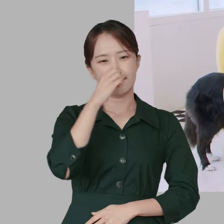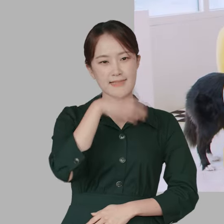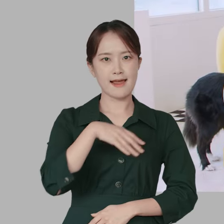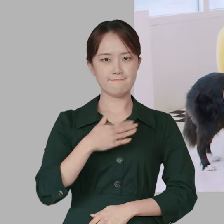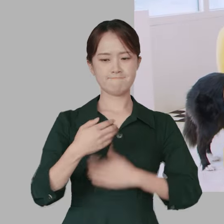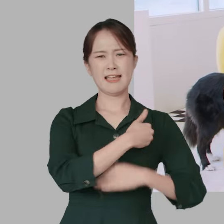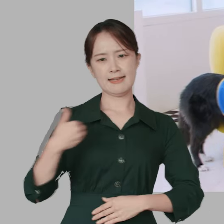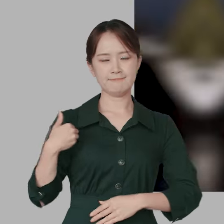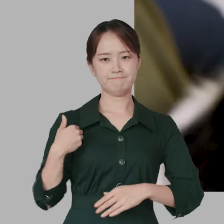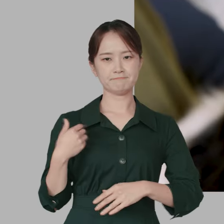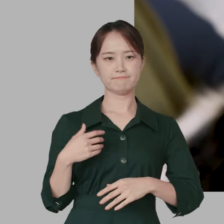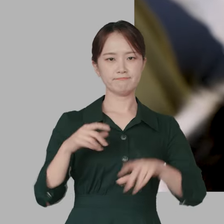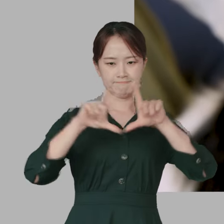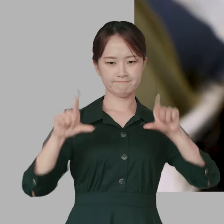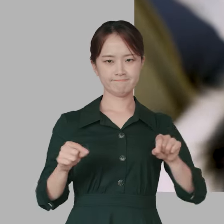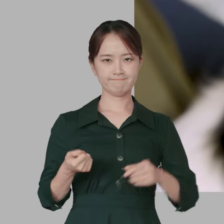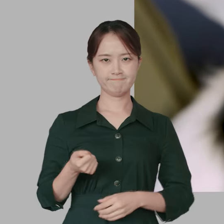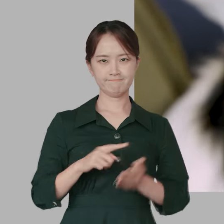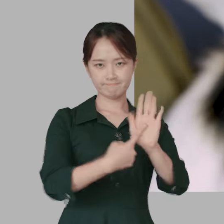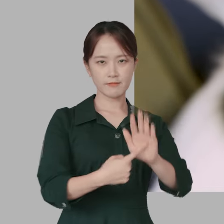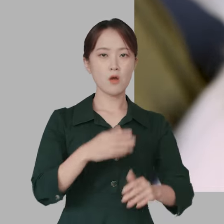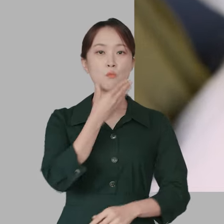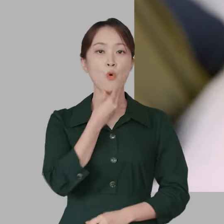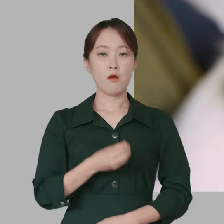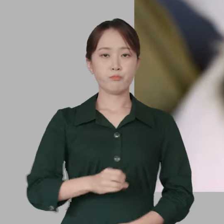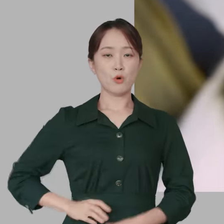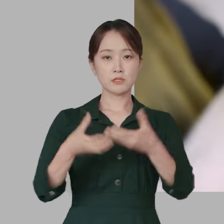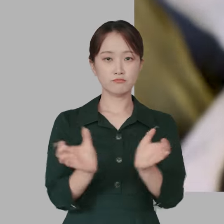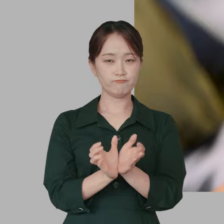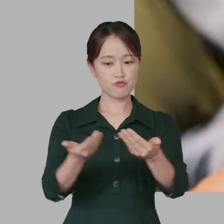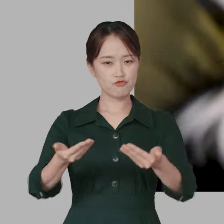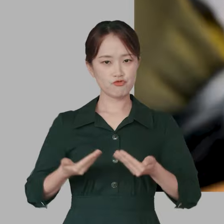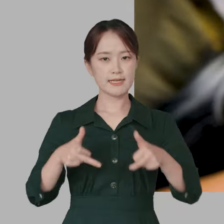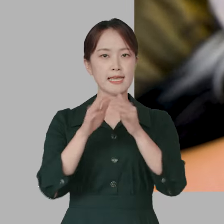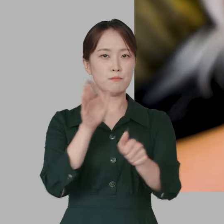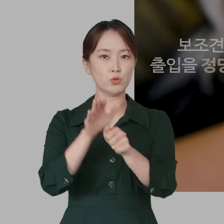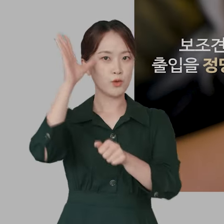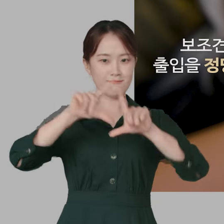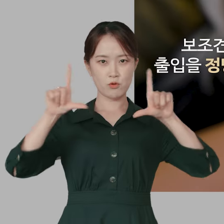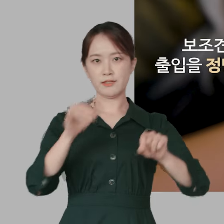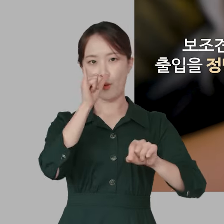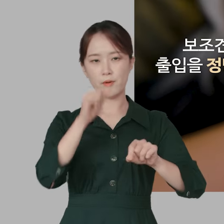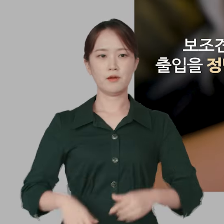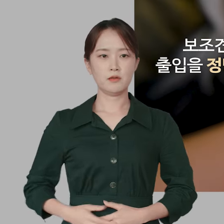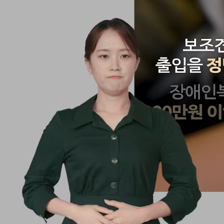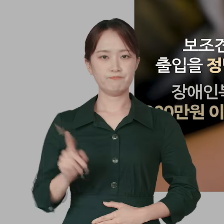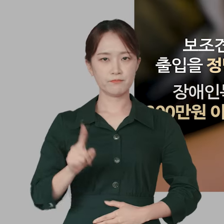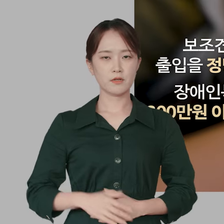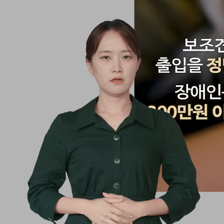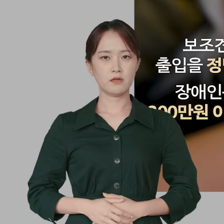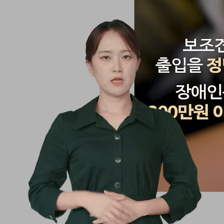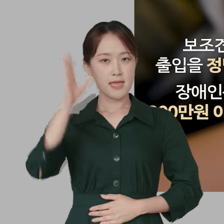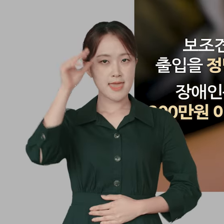들고 나가거든요 보건복지부에서 발급하는 장애인 보조견 표지 장애인 보조견의 출입을